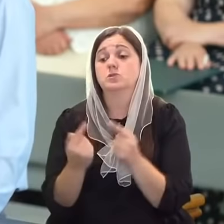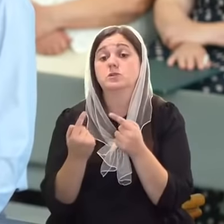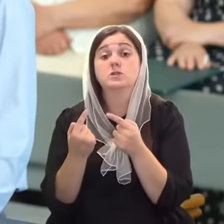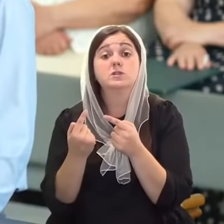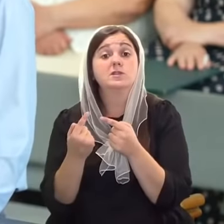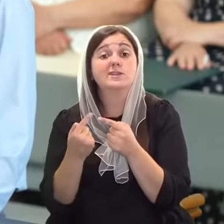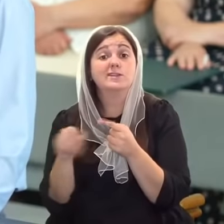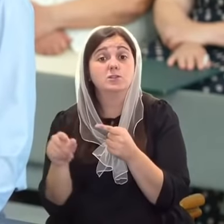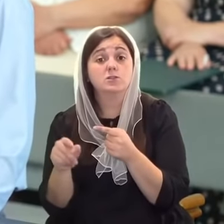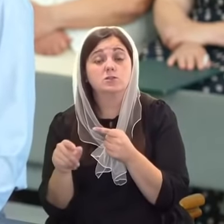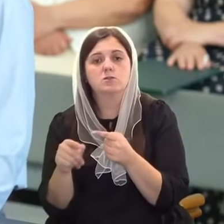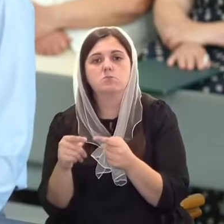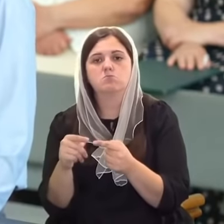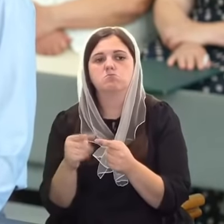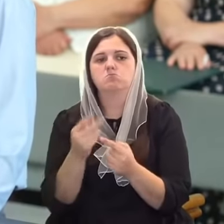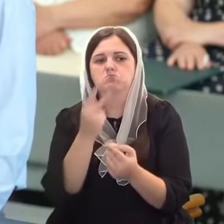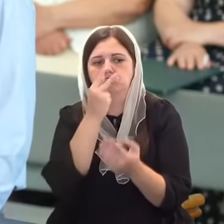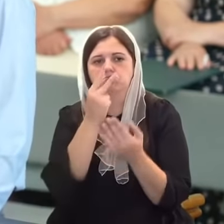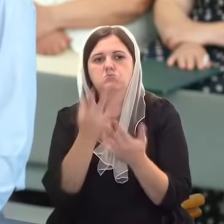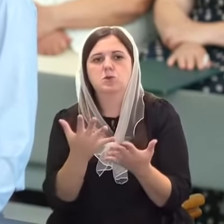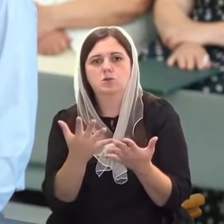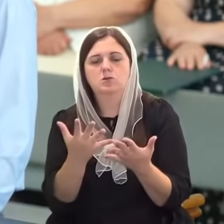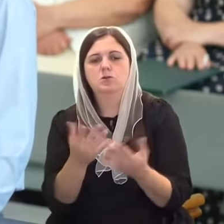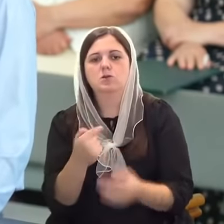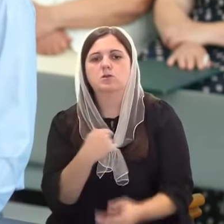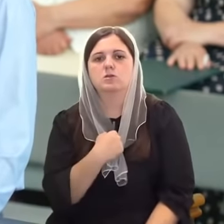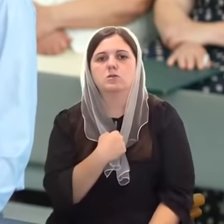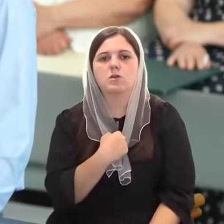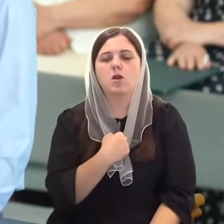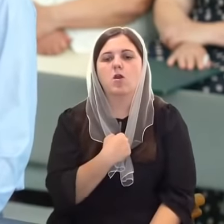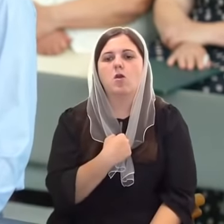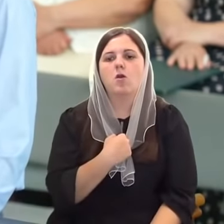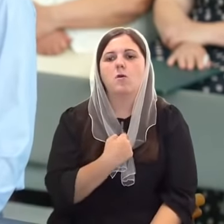реальностью. Я попал в школу-интернат, где